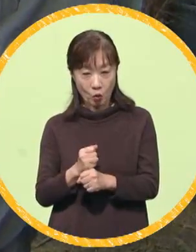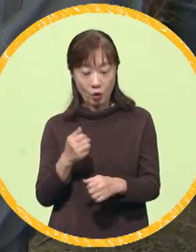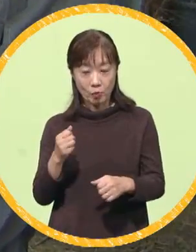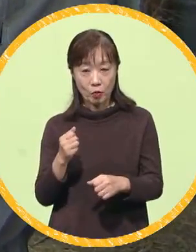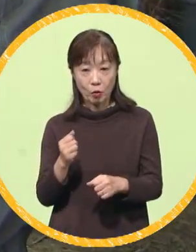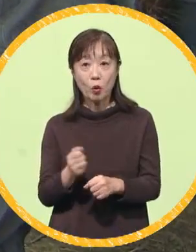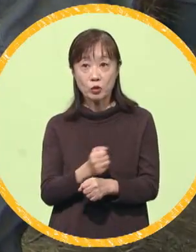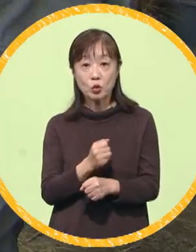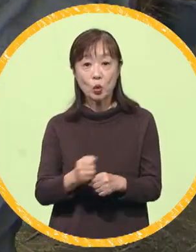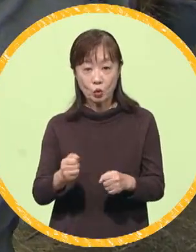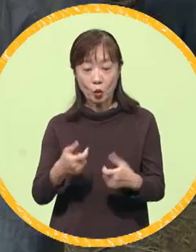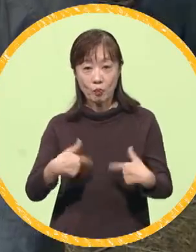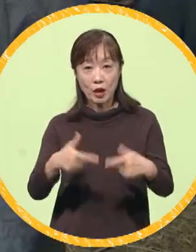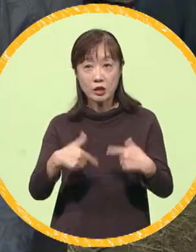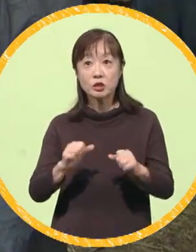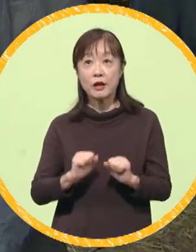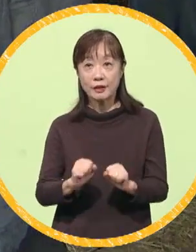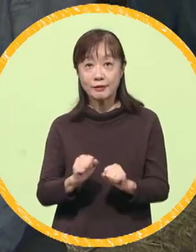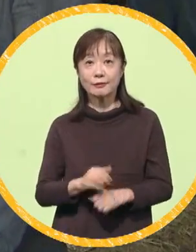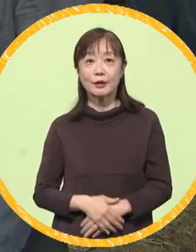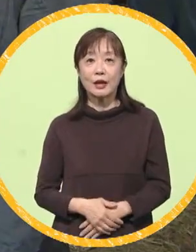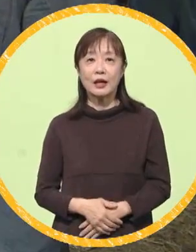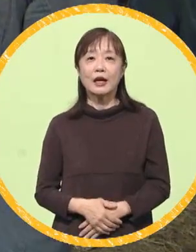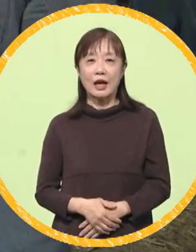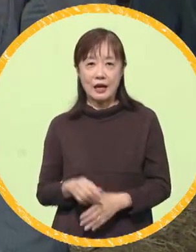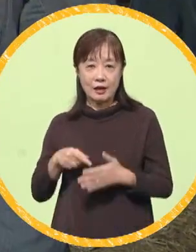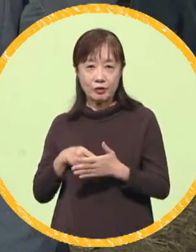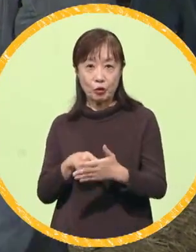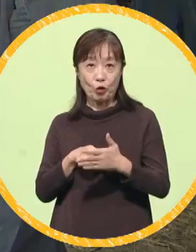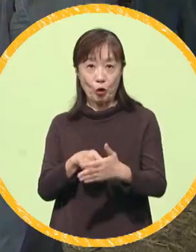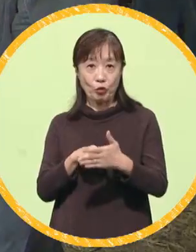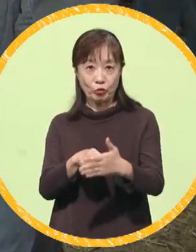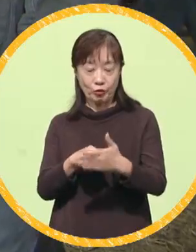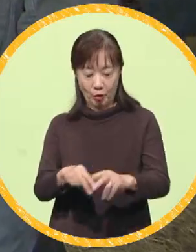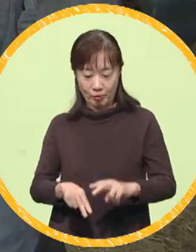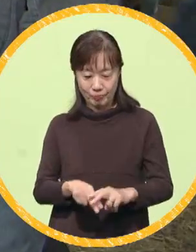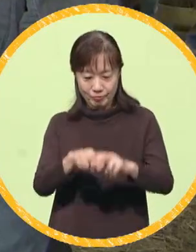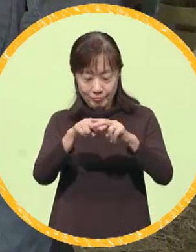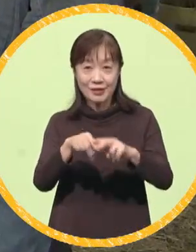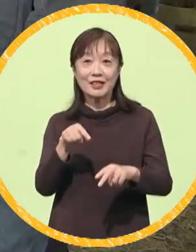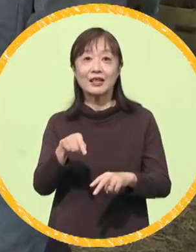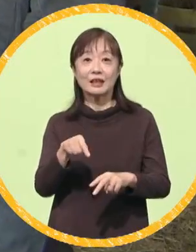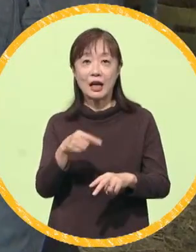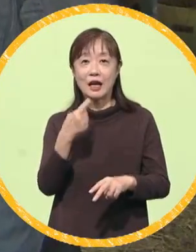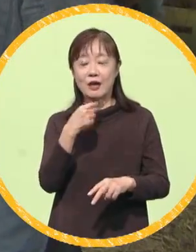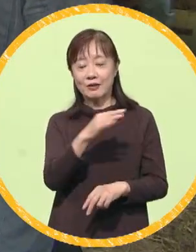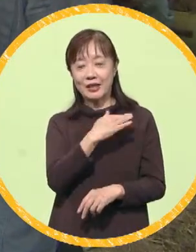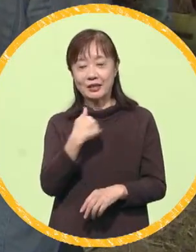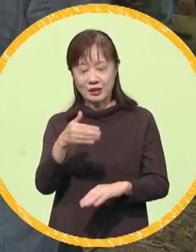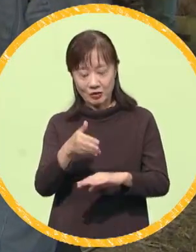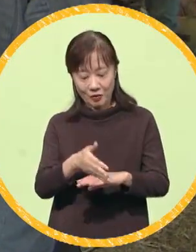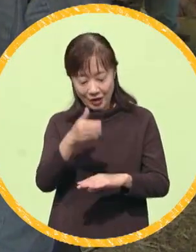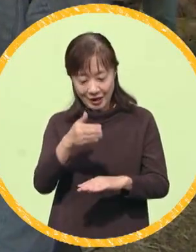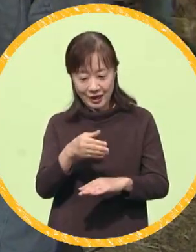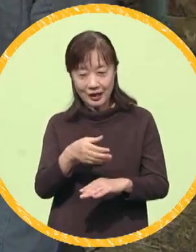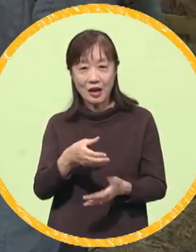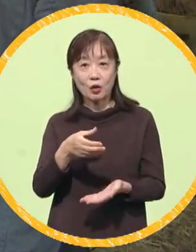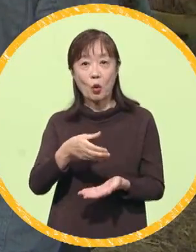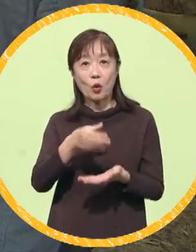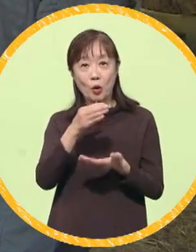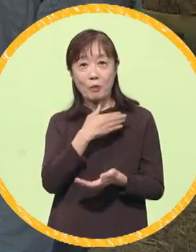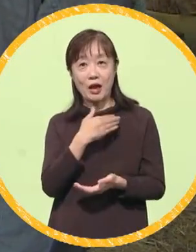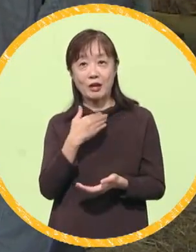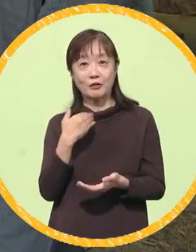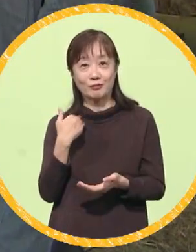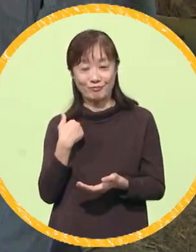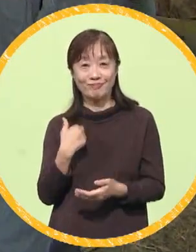俳優やってます。はい、 これだけの努力があって私たちが美味しい そうですね。 いや